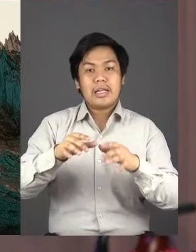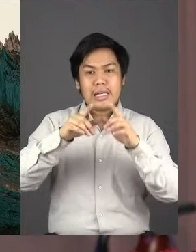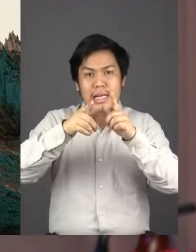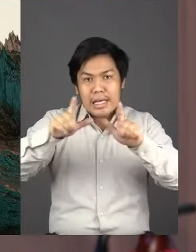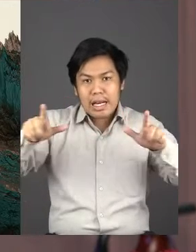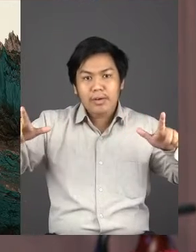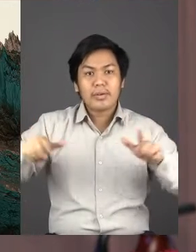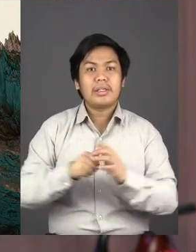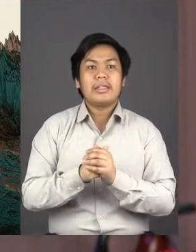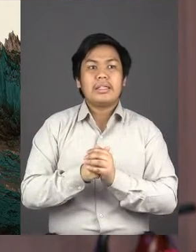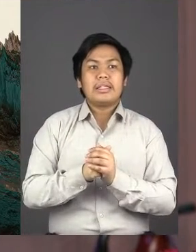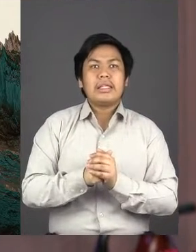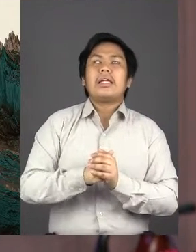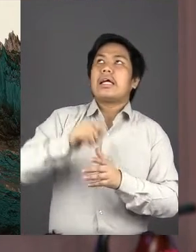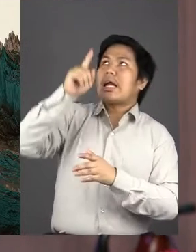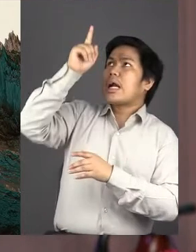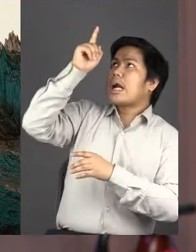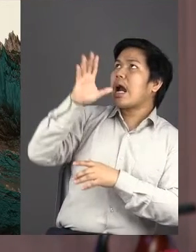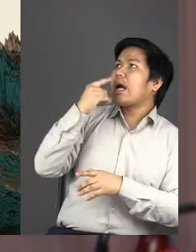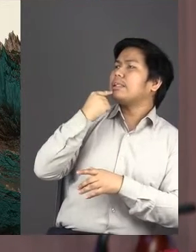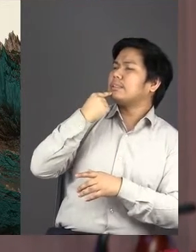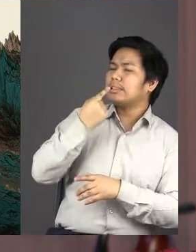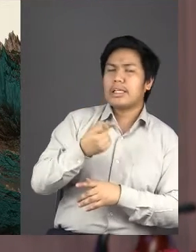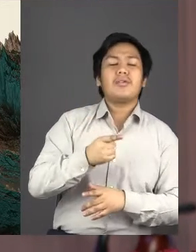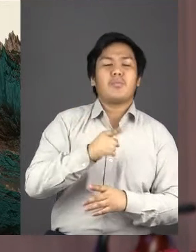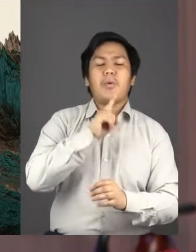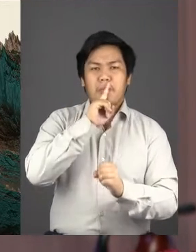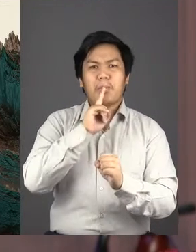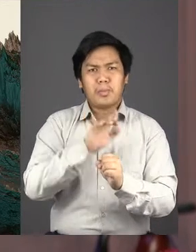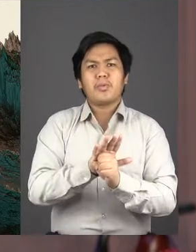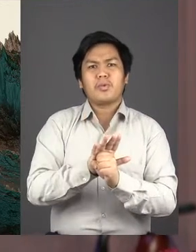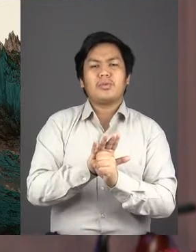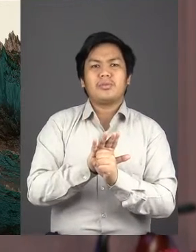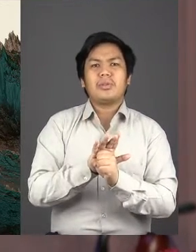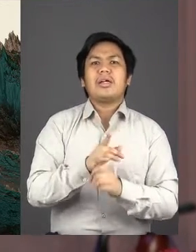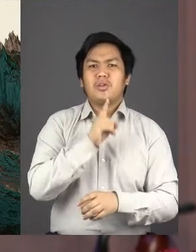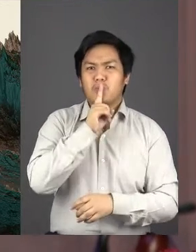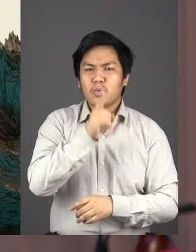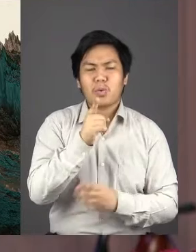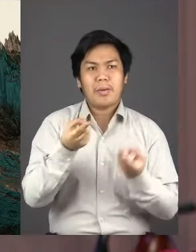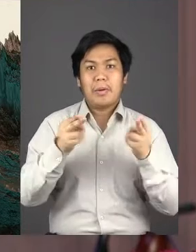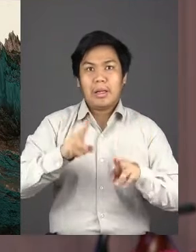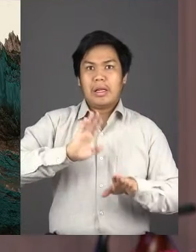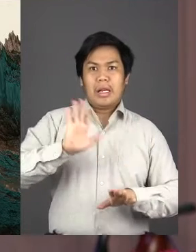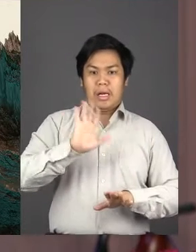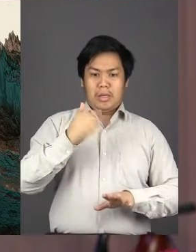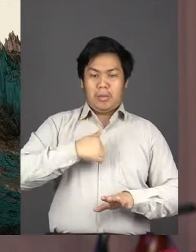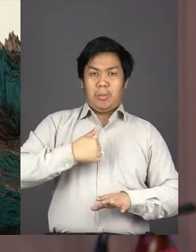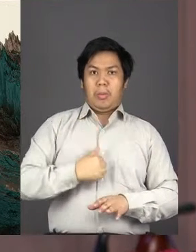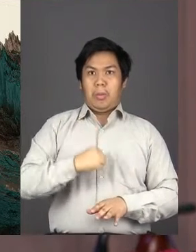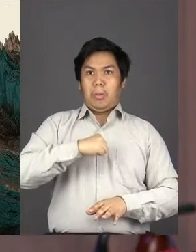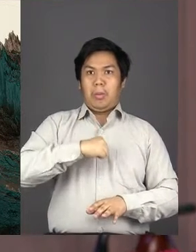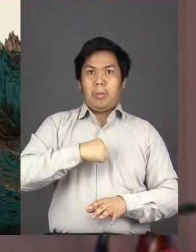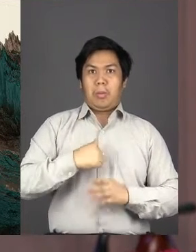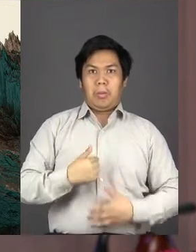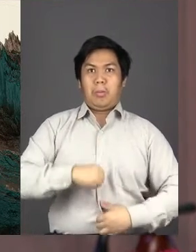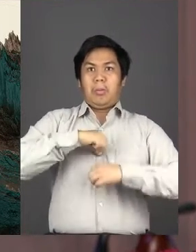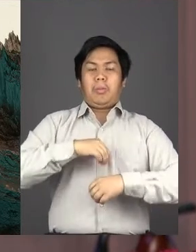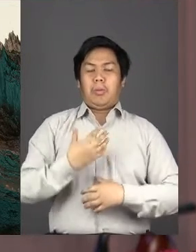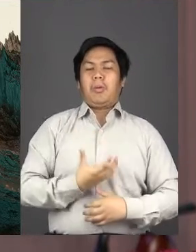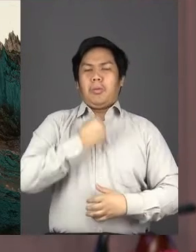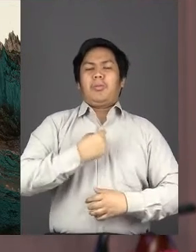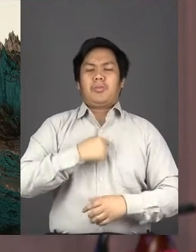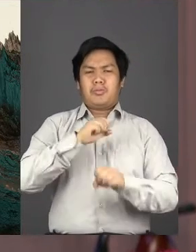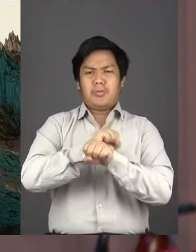na sinigurado na niya. Hindi tayo ang sumigurado dahil sa ating mga gawa, kundi siya ang sumigurado